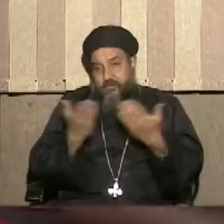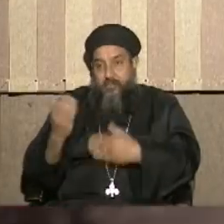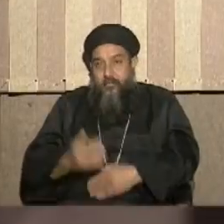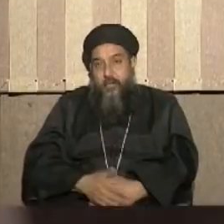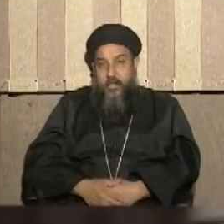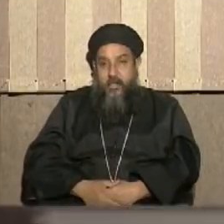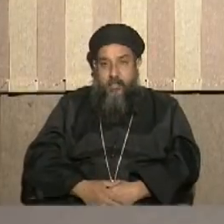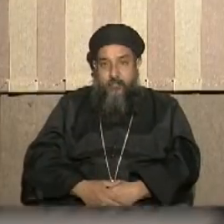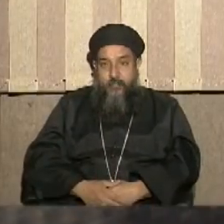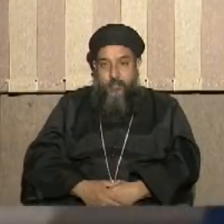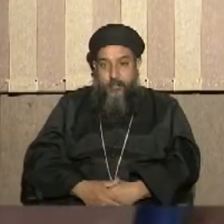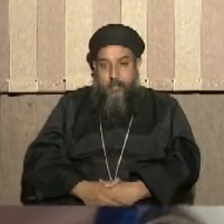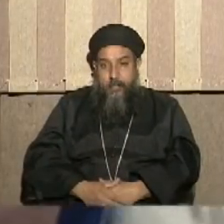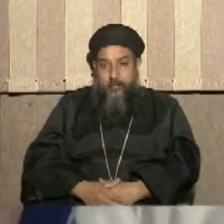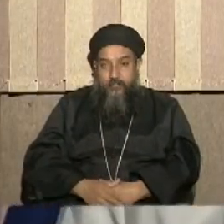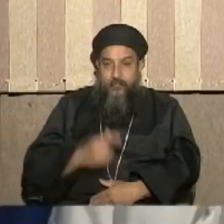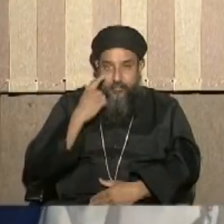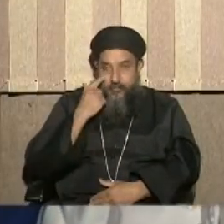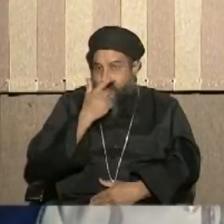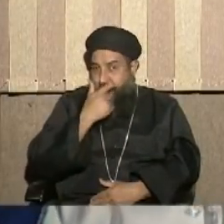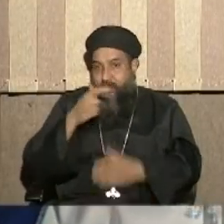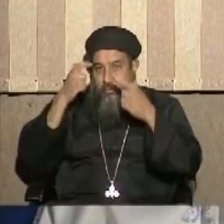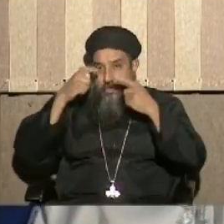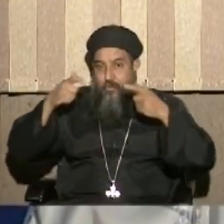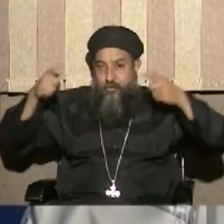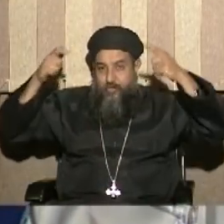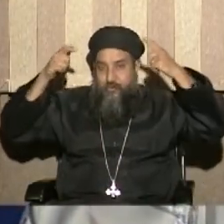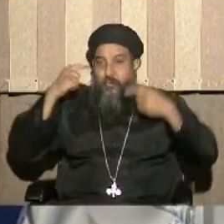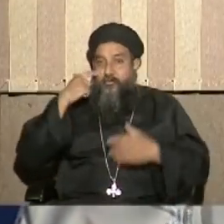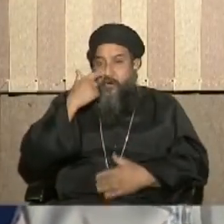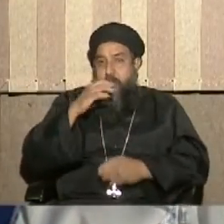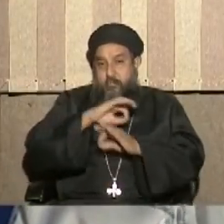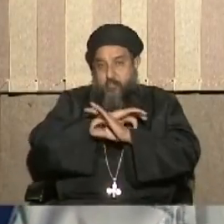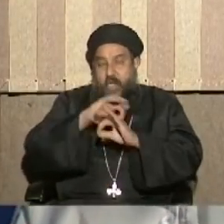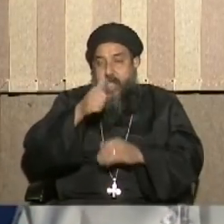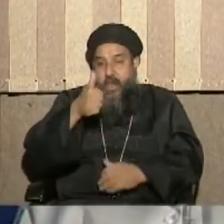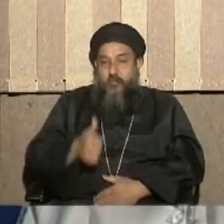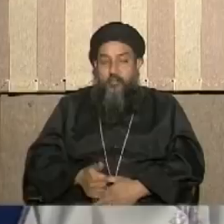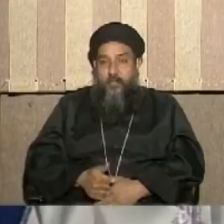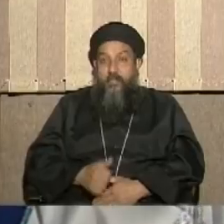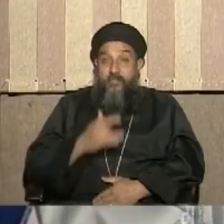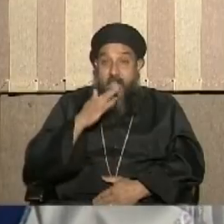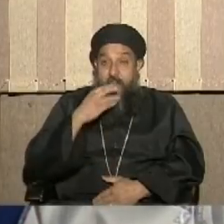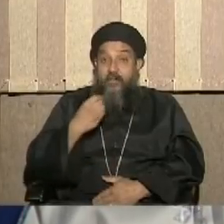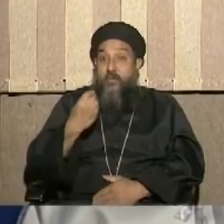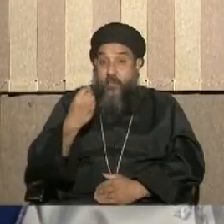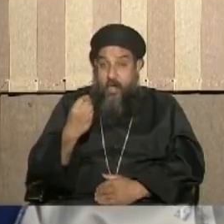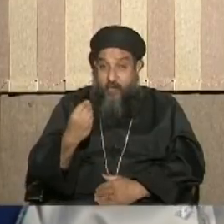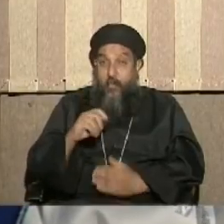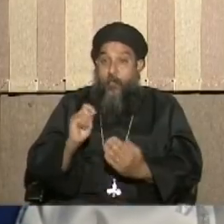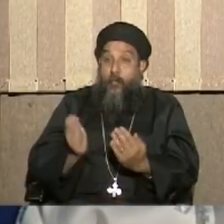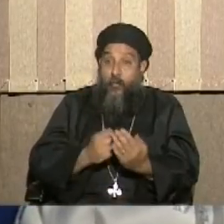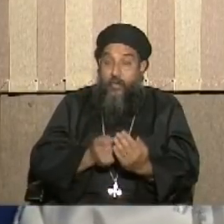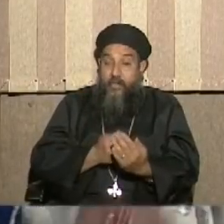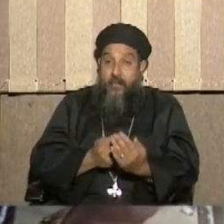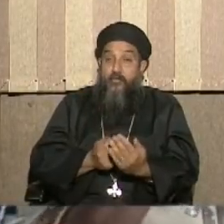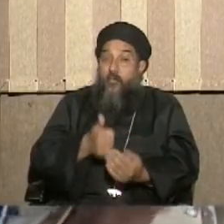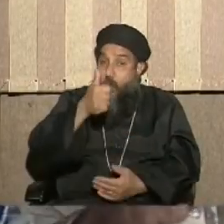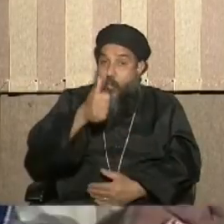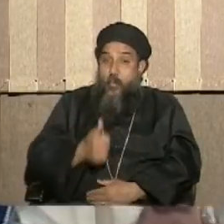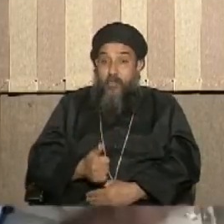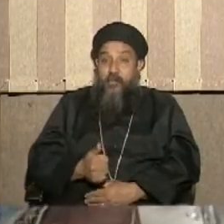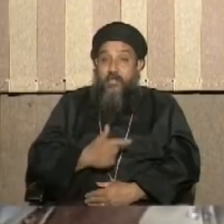انا معجب جدا بالاسقف امبروسيوس، لأن كلماته وكتاباته